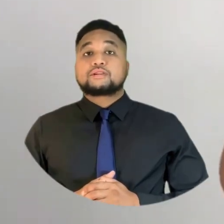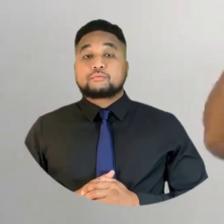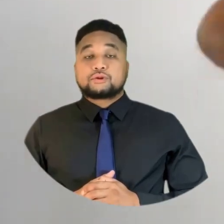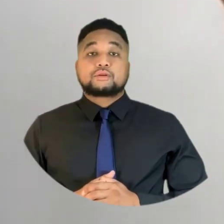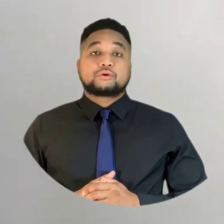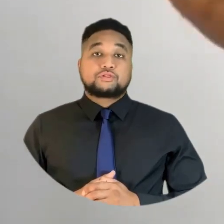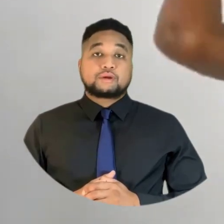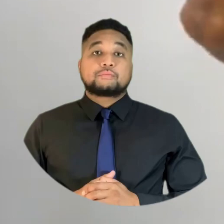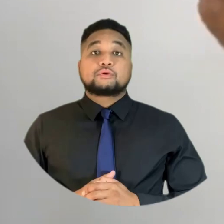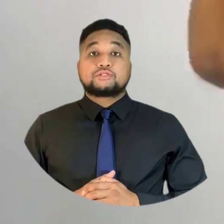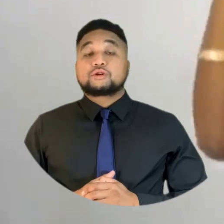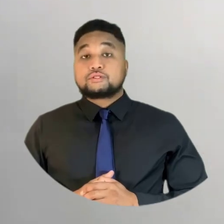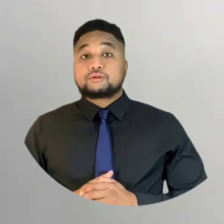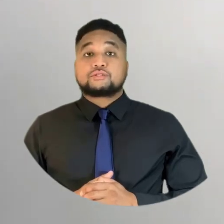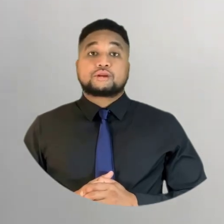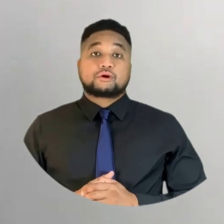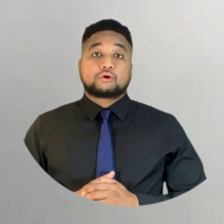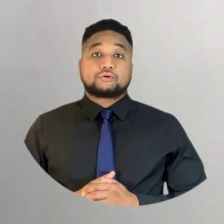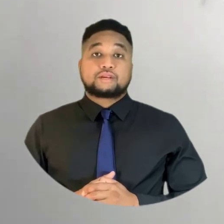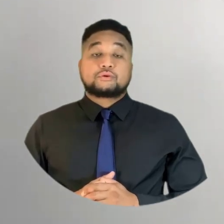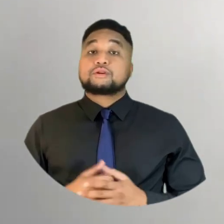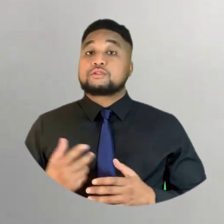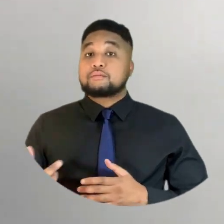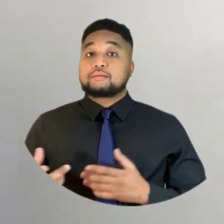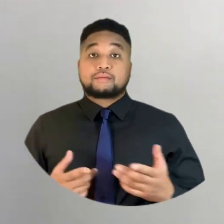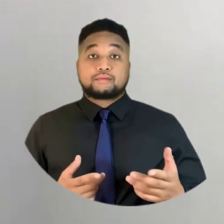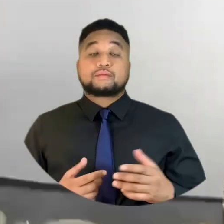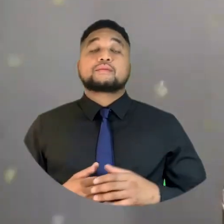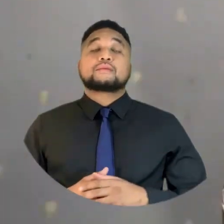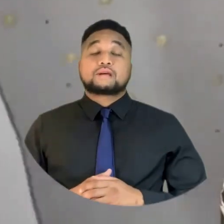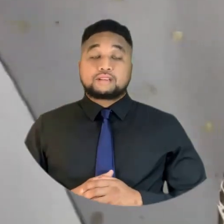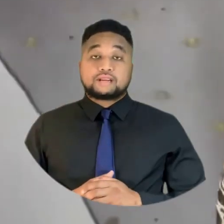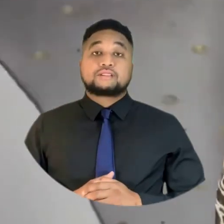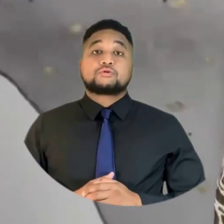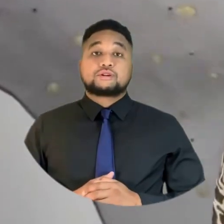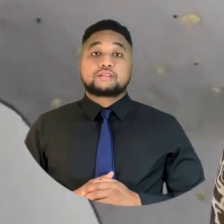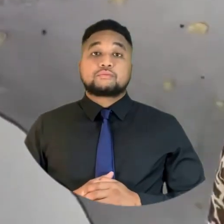iloobi maa wanaagada haddaan ilka laygaynin